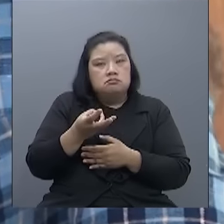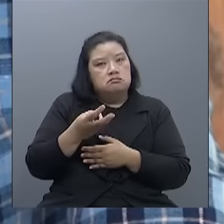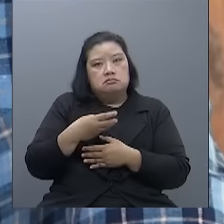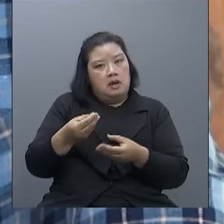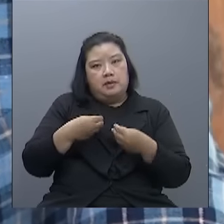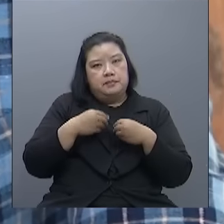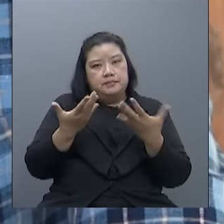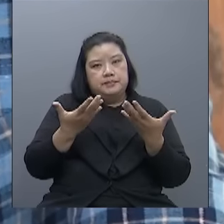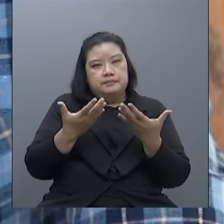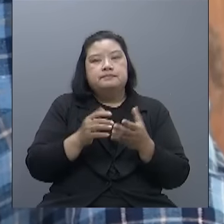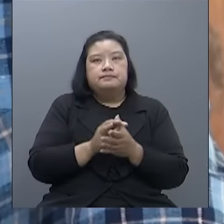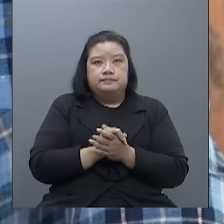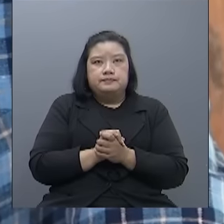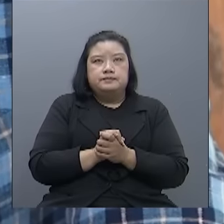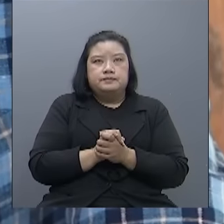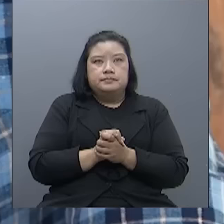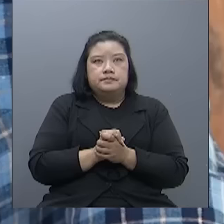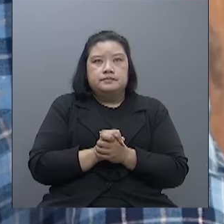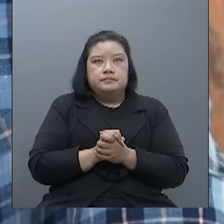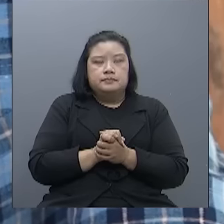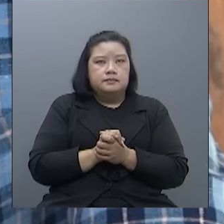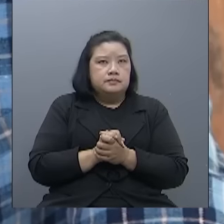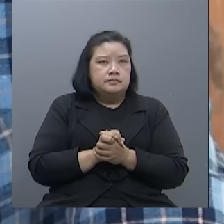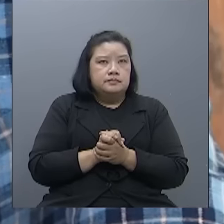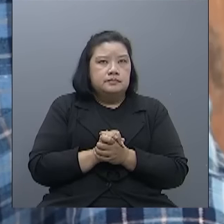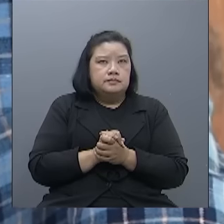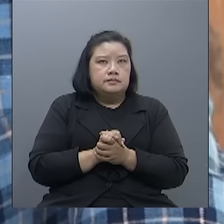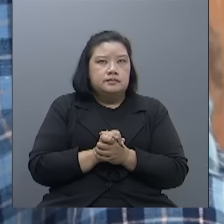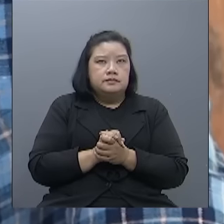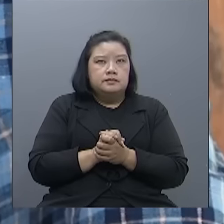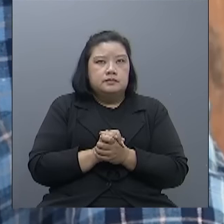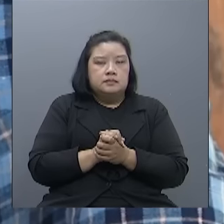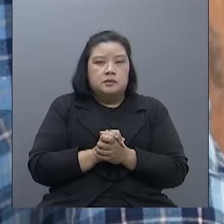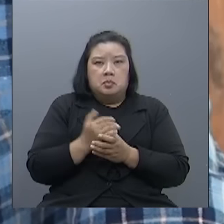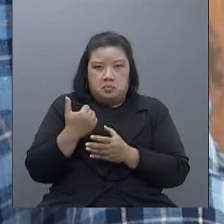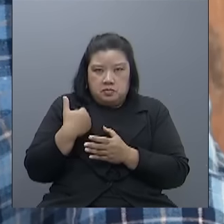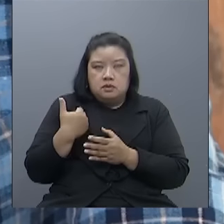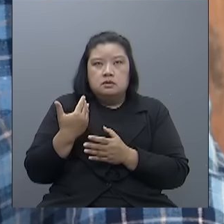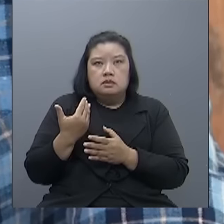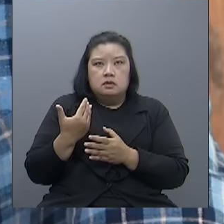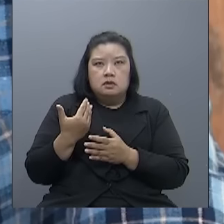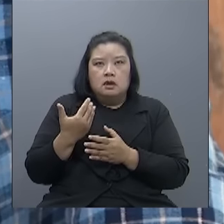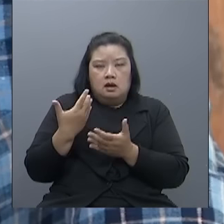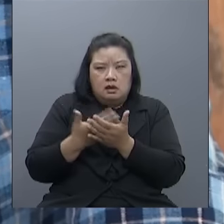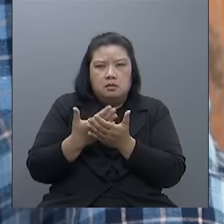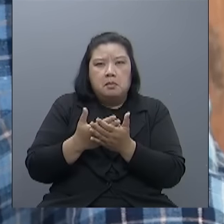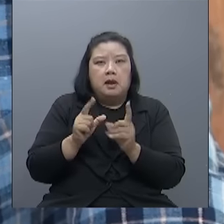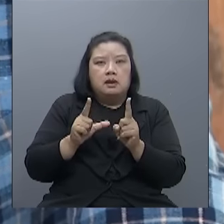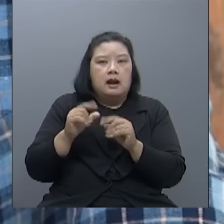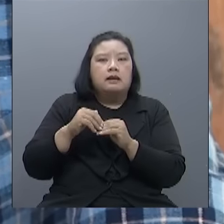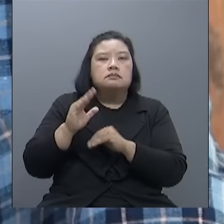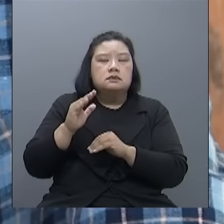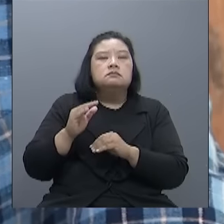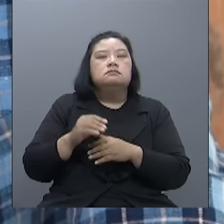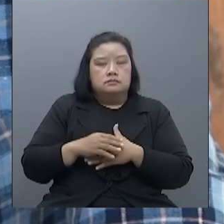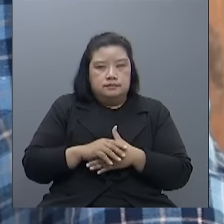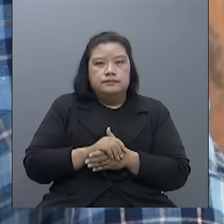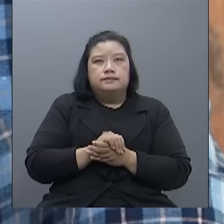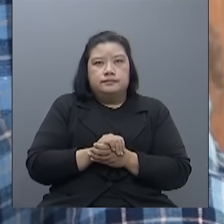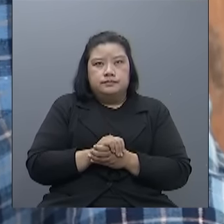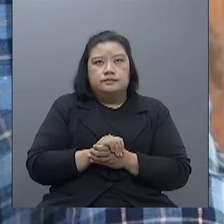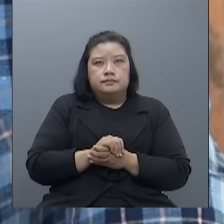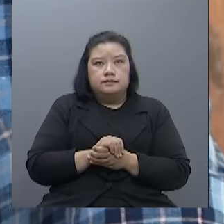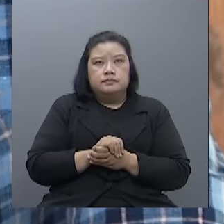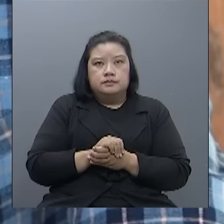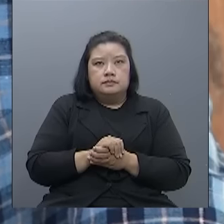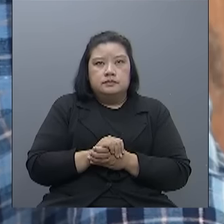า โอ้ยแต่เป็นครูเนาะโอ้หลากหลายแสนเกือบล้านนะครับ